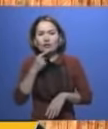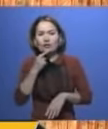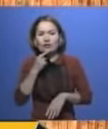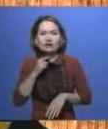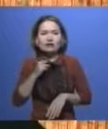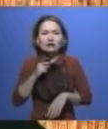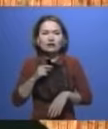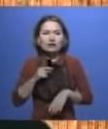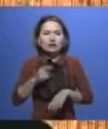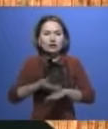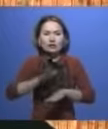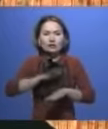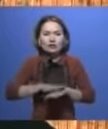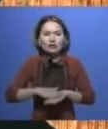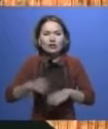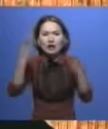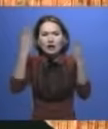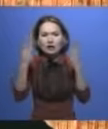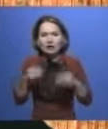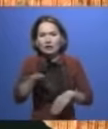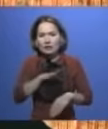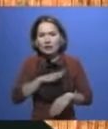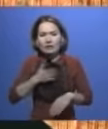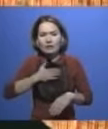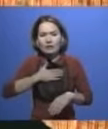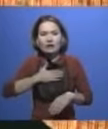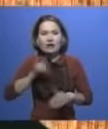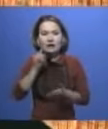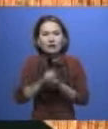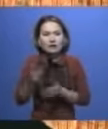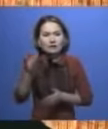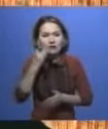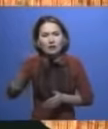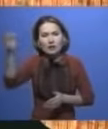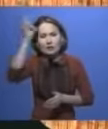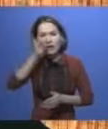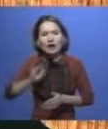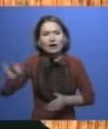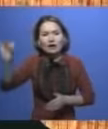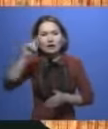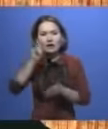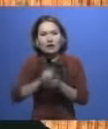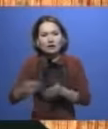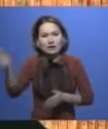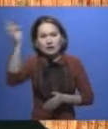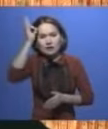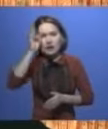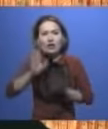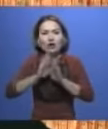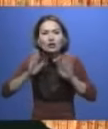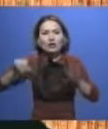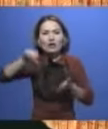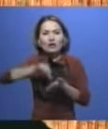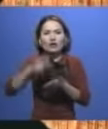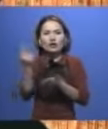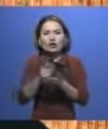суреттеу арқылы жеткізуге тырыстық. Құранғы меден көр осындай өнер туындылар арқылы тарихымыз кеңінен насихатталса дейміз. Көрмеге қатысқан